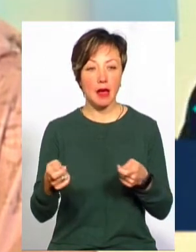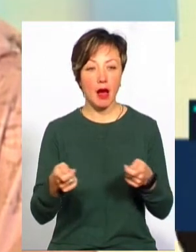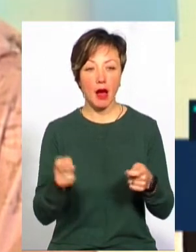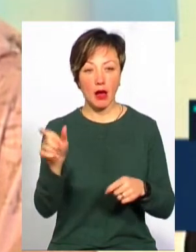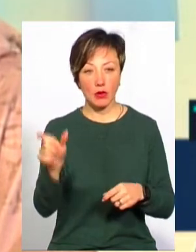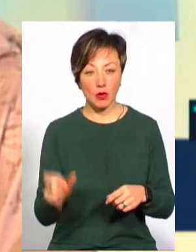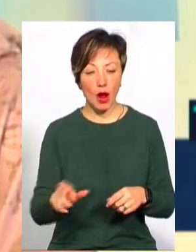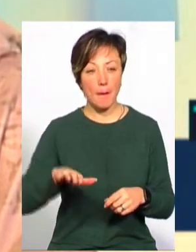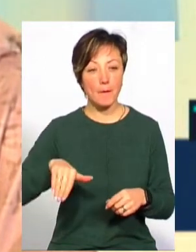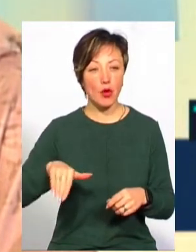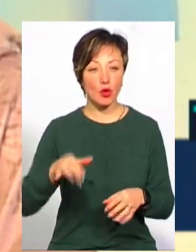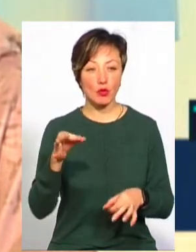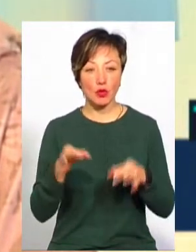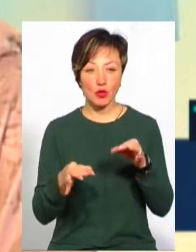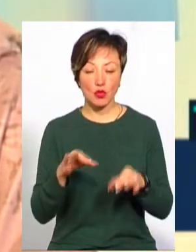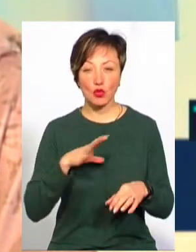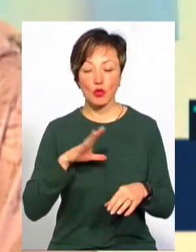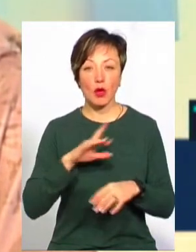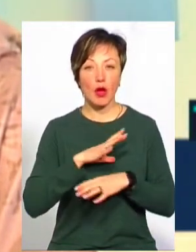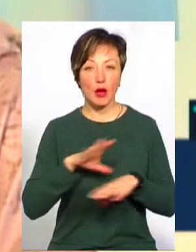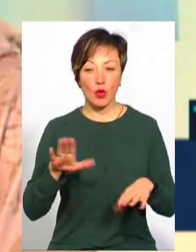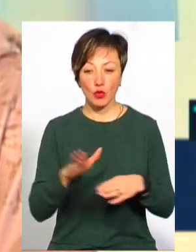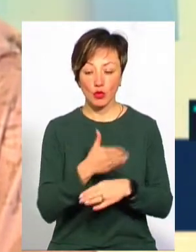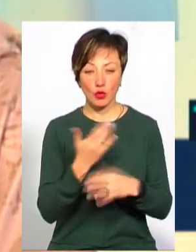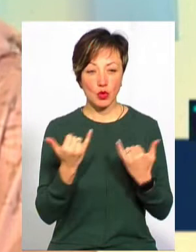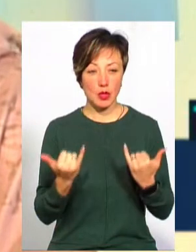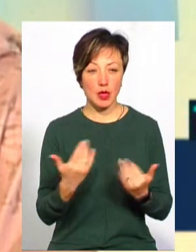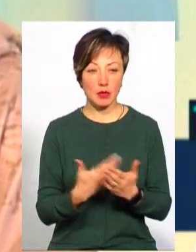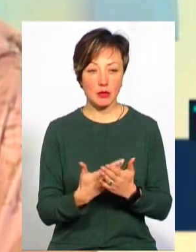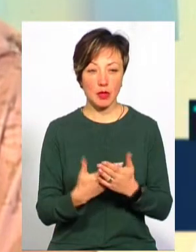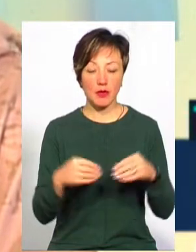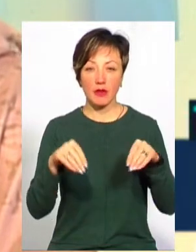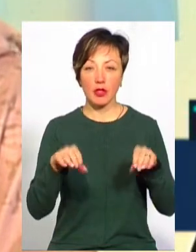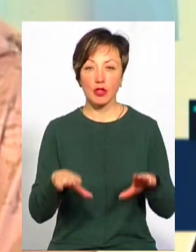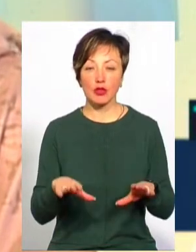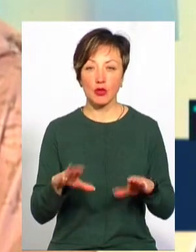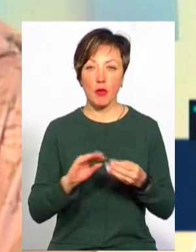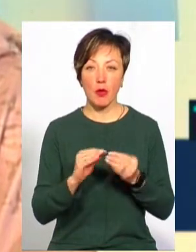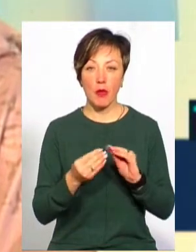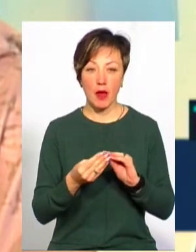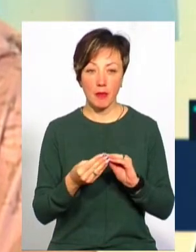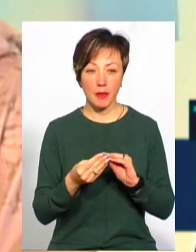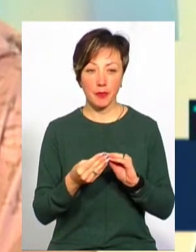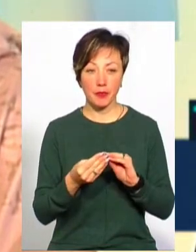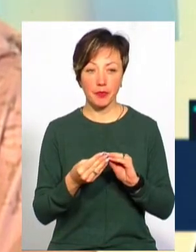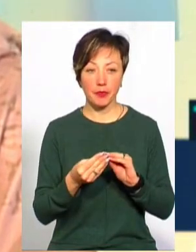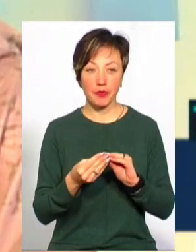а потім суд. Тобто, щоб усунути від того, що зараз, допустимо, вирішують про це проблеми, ну, як виникають, шляхом